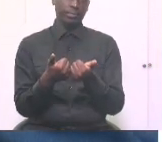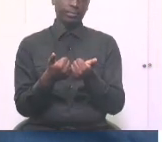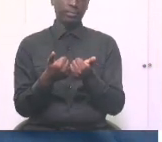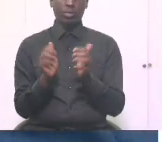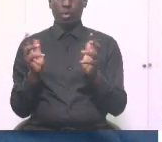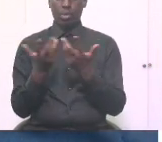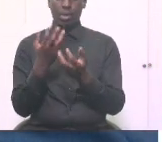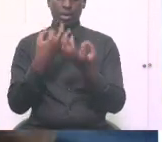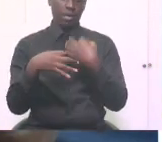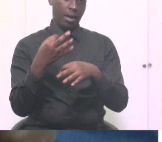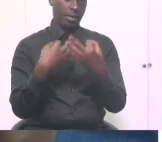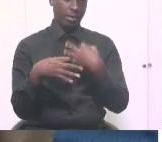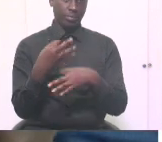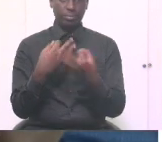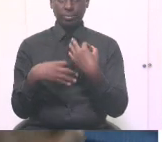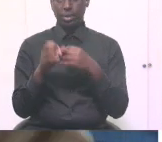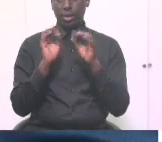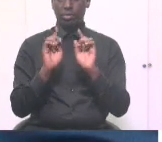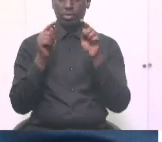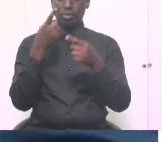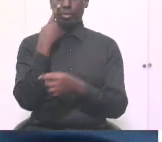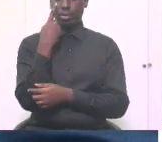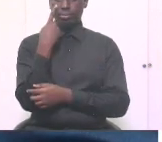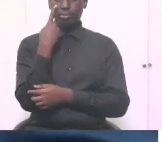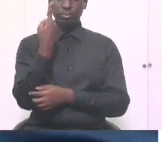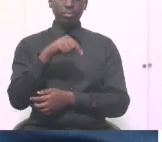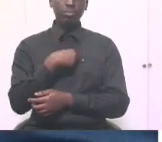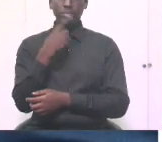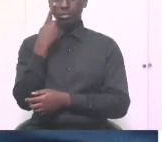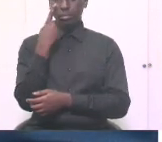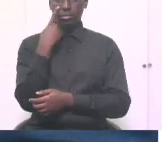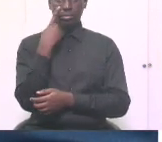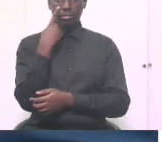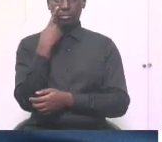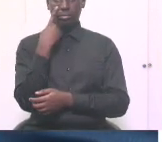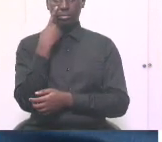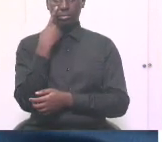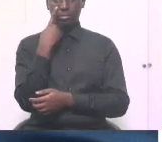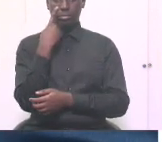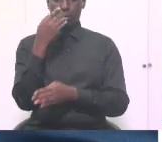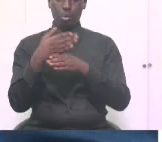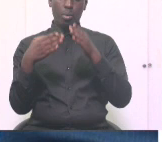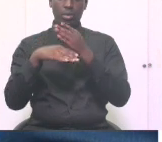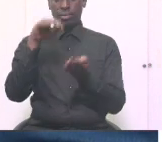bijyanye n'inganda iyo tugiye kureba tubona ko ububatsi